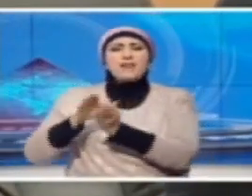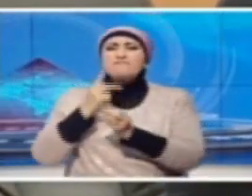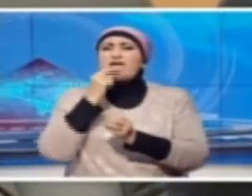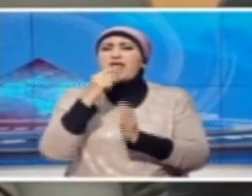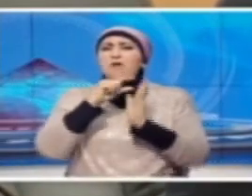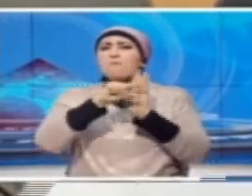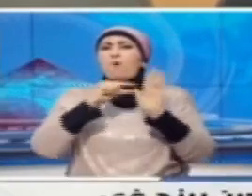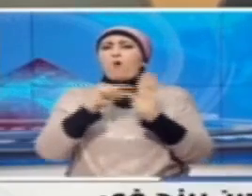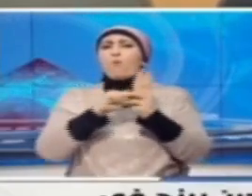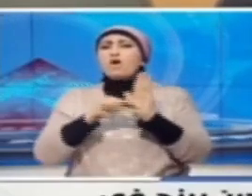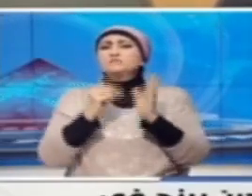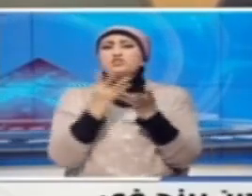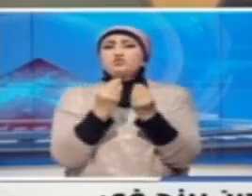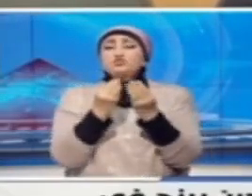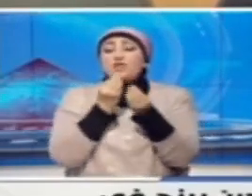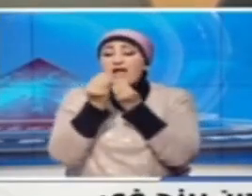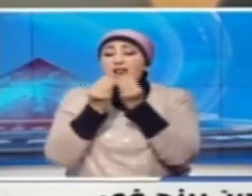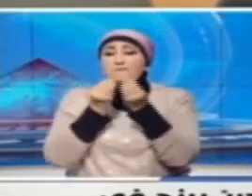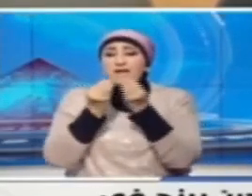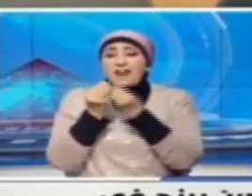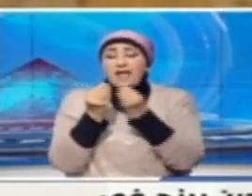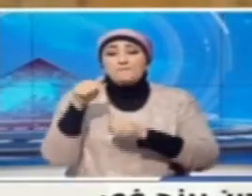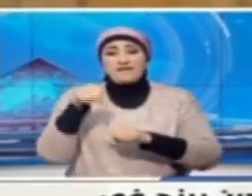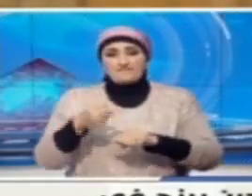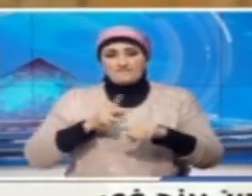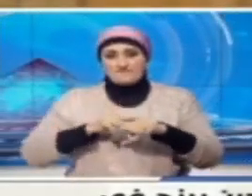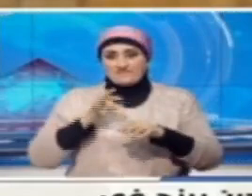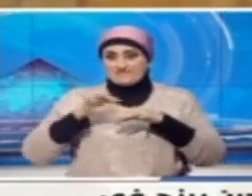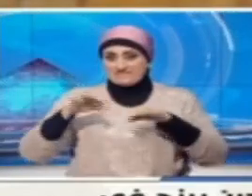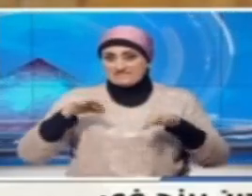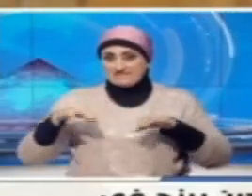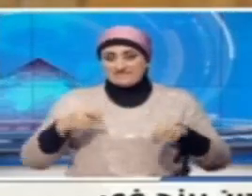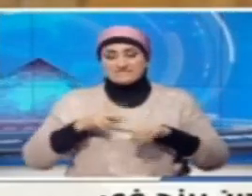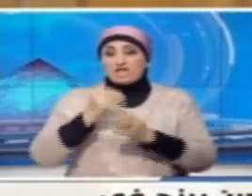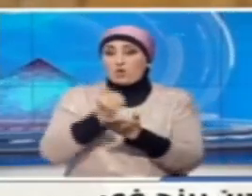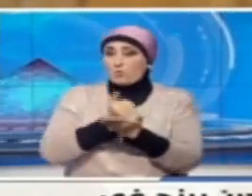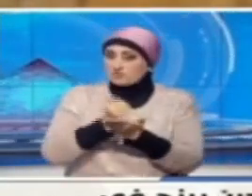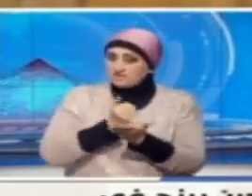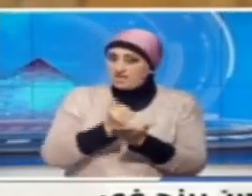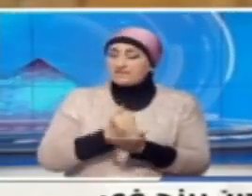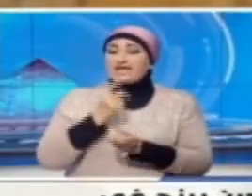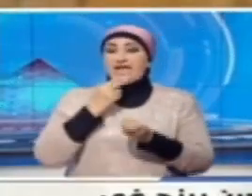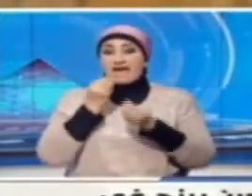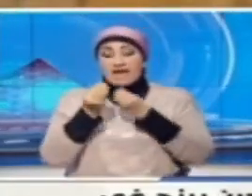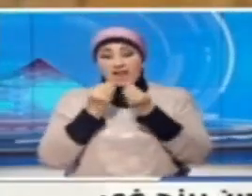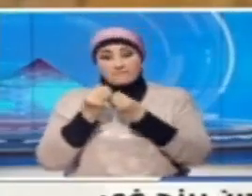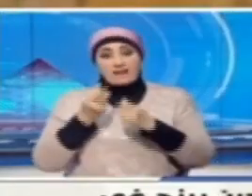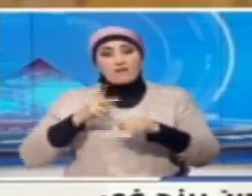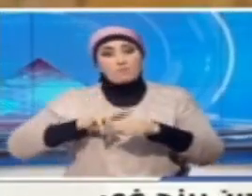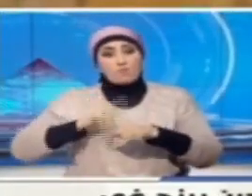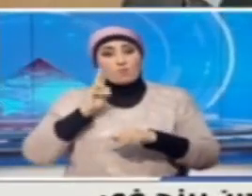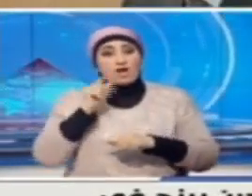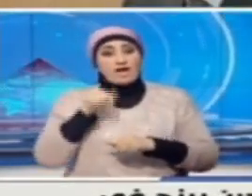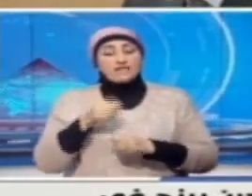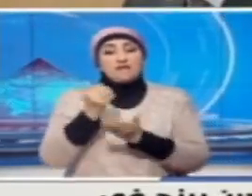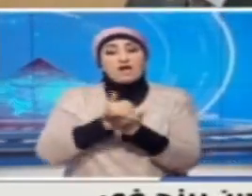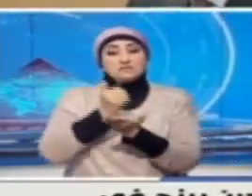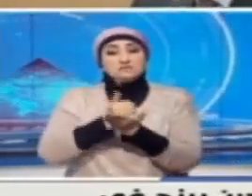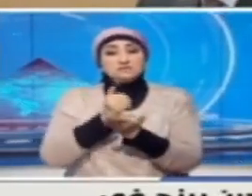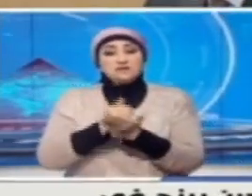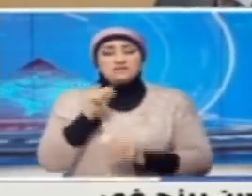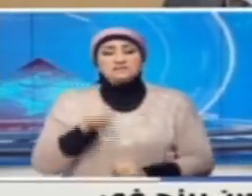عنها ربما تنقسم الى ملفات سياسيه وملفات اقتصاديه. لو هناخذ الملفات الاقتصادية